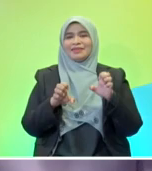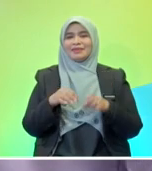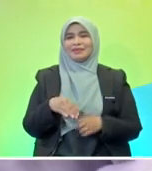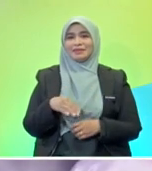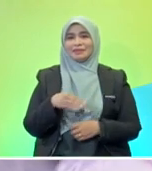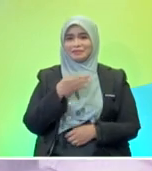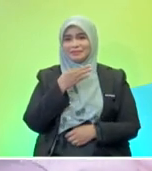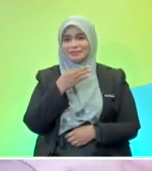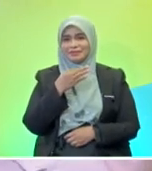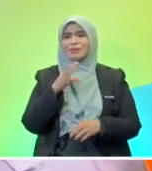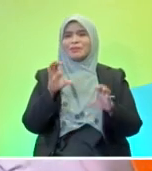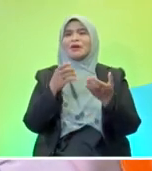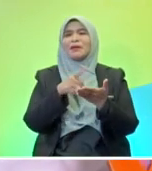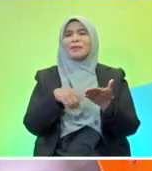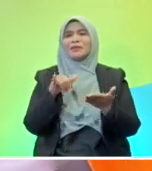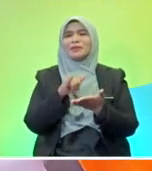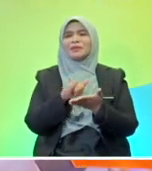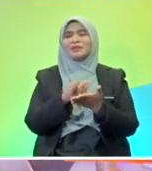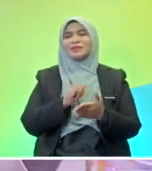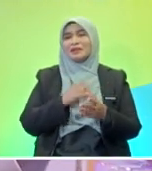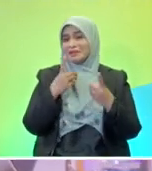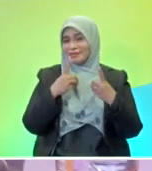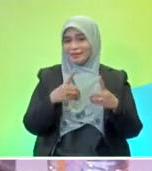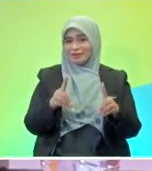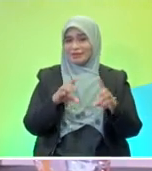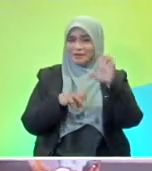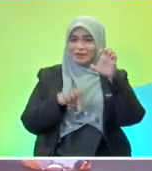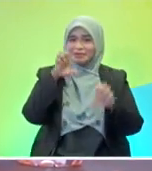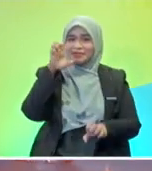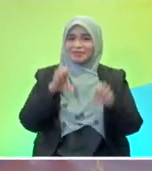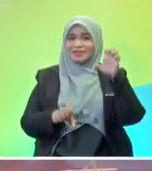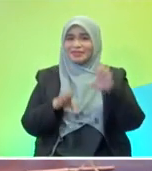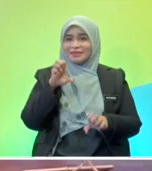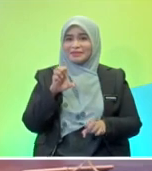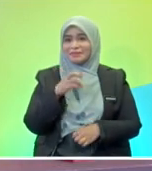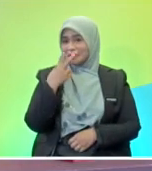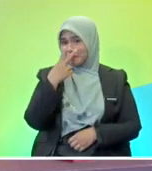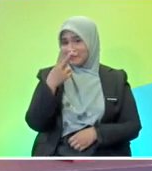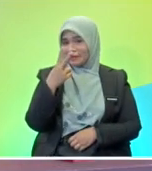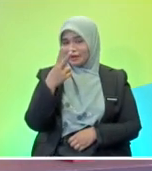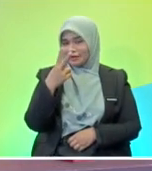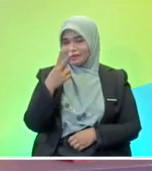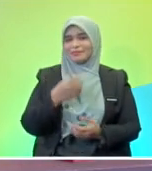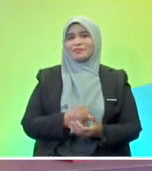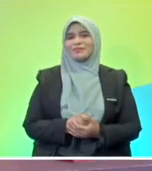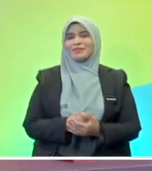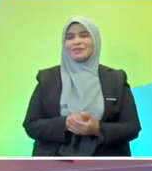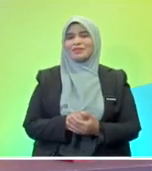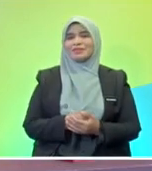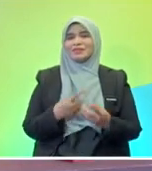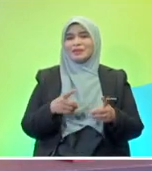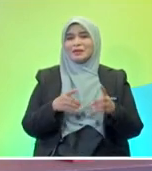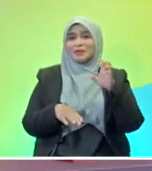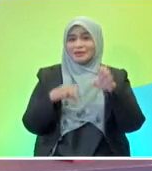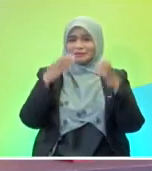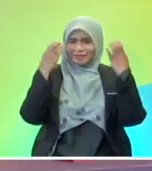Didi, awak buat apa tu? Saya sedang bersenam ni, Mimi. Awak tak nampak ke? Sedang